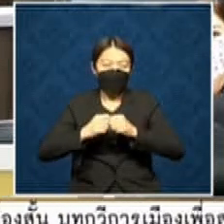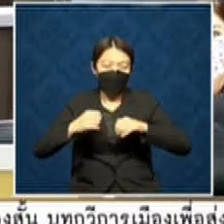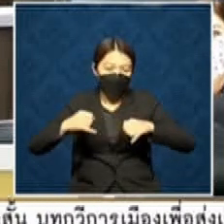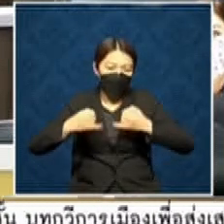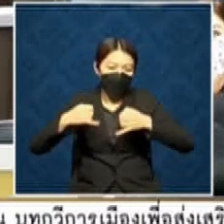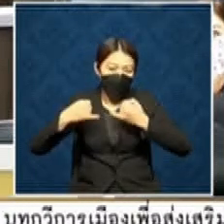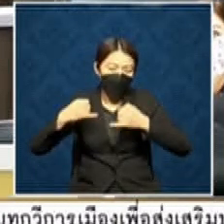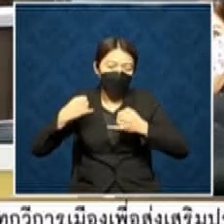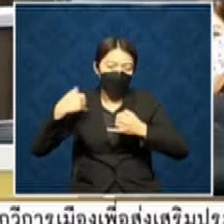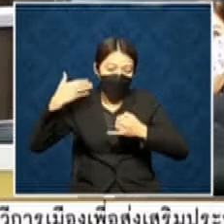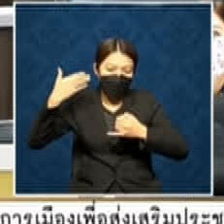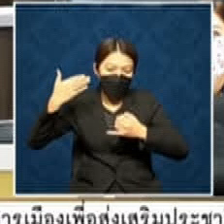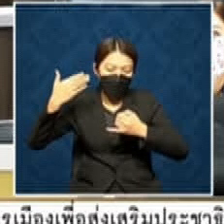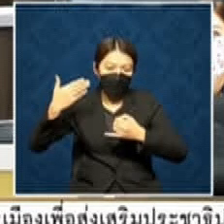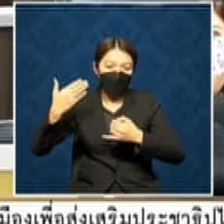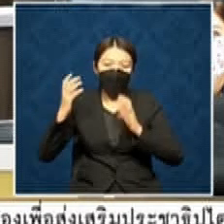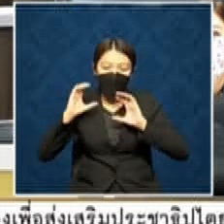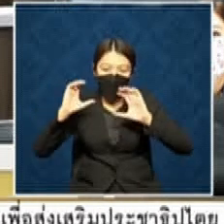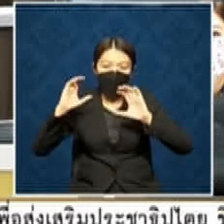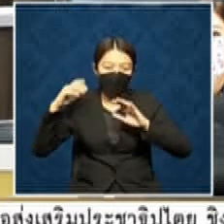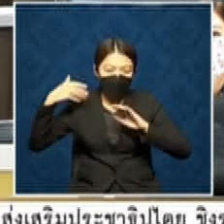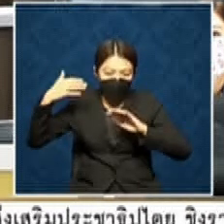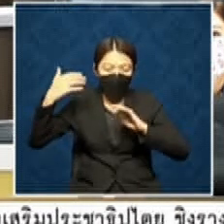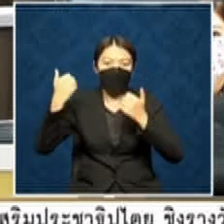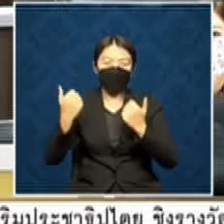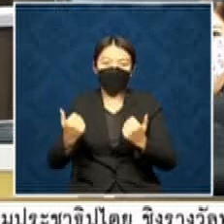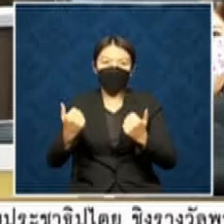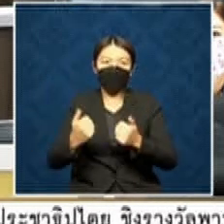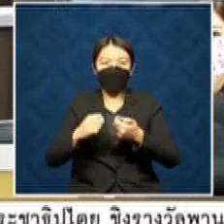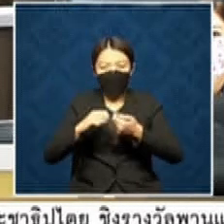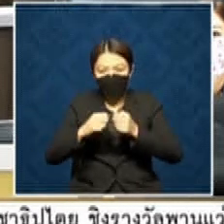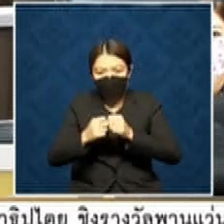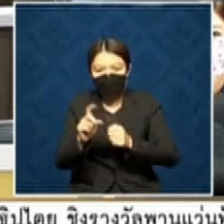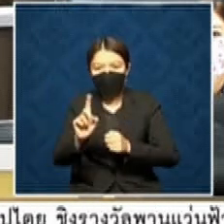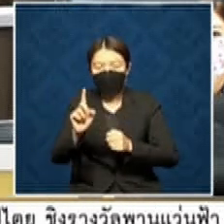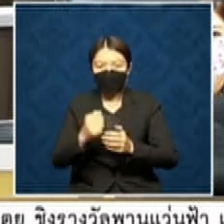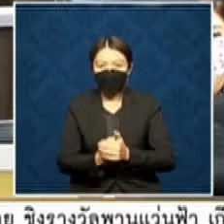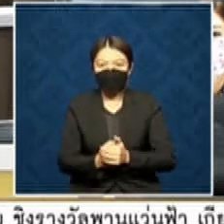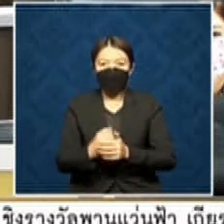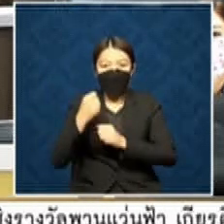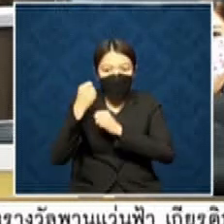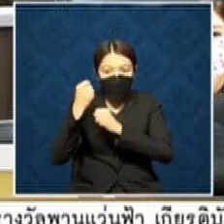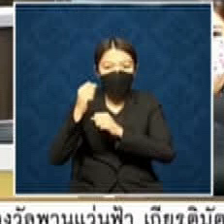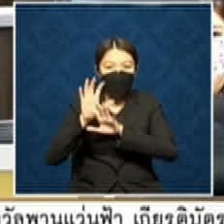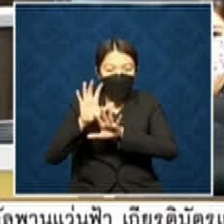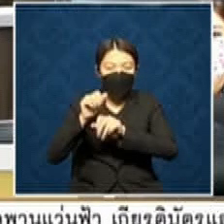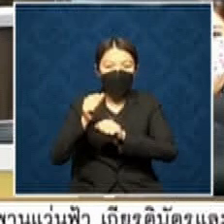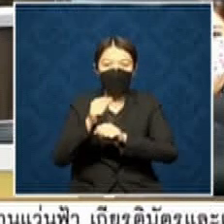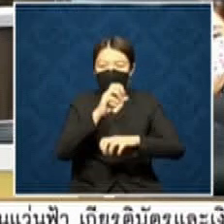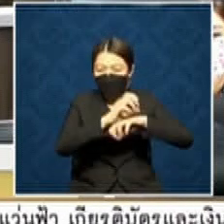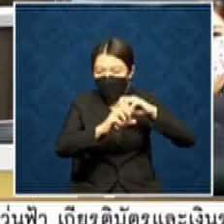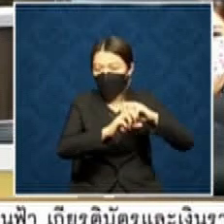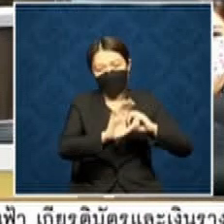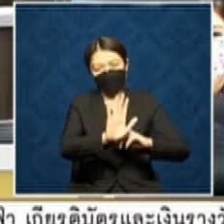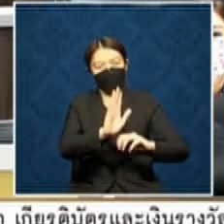บาลลุกขึ้นอภิปรายก็คือร้อยเอกจองชัยวงสายทองเนี่ยนะลุกขึ้นอภิปรายก็เลยเกิดการประท้วงวุ่นในส